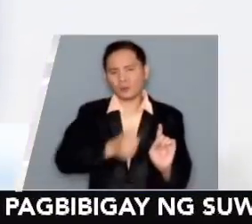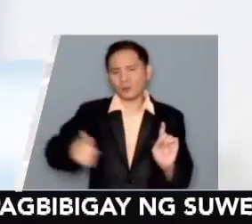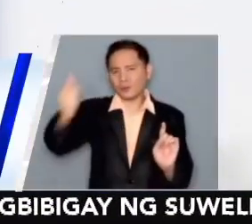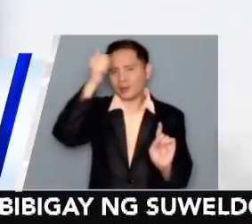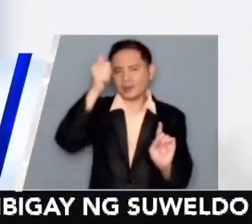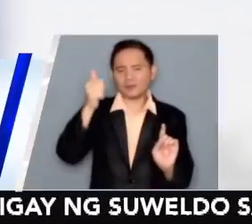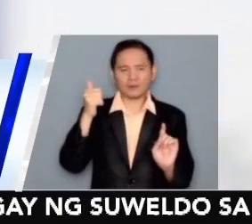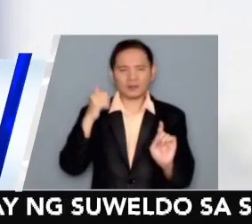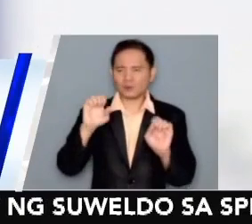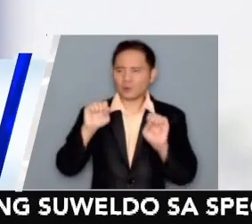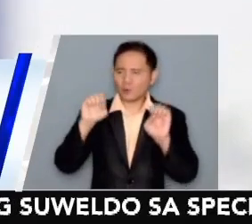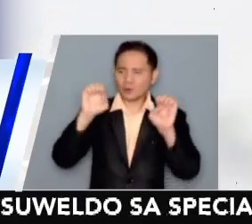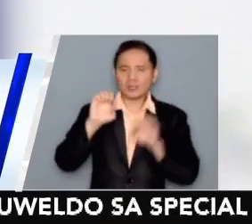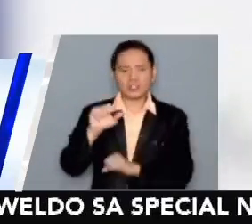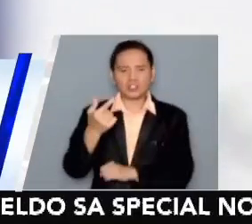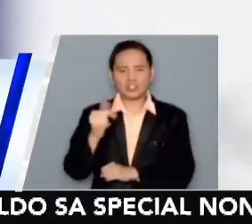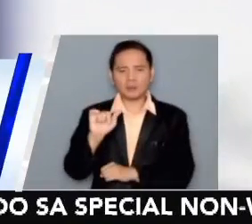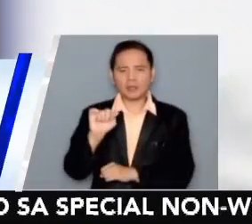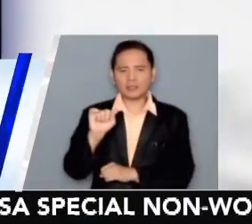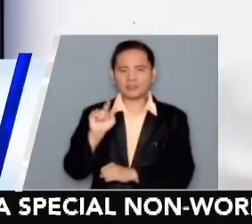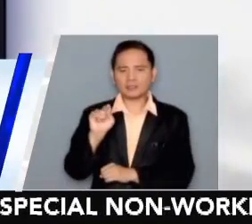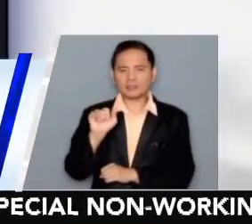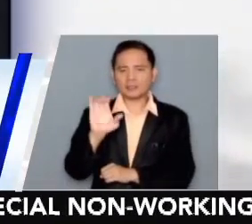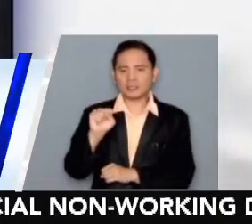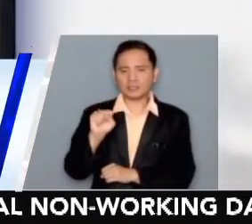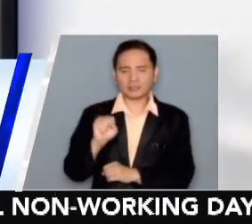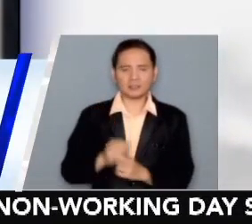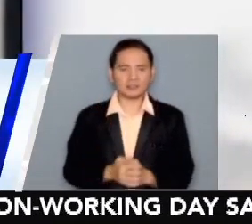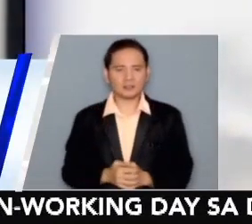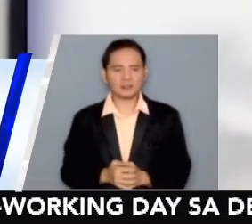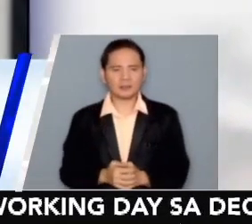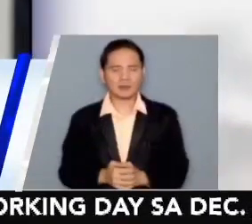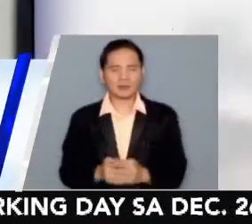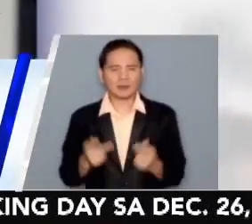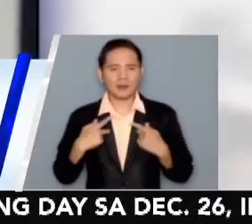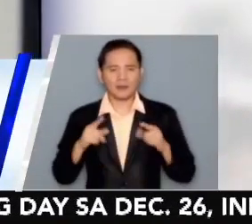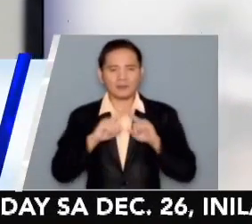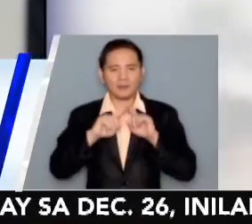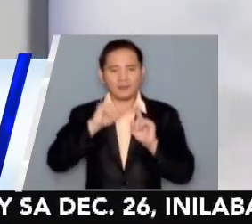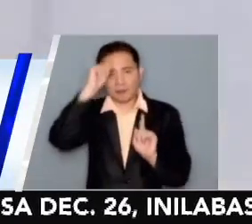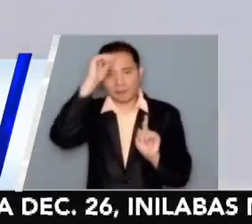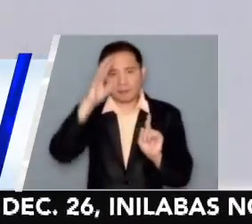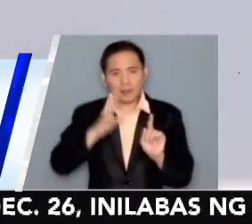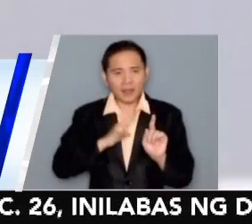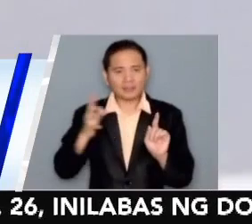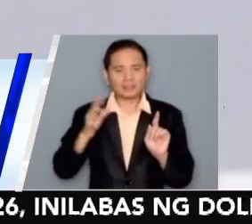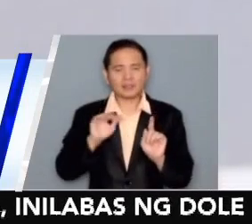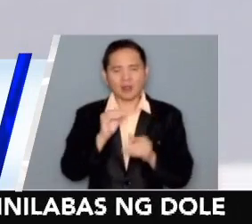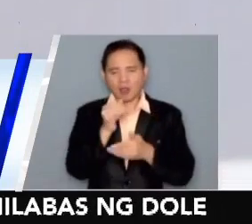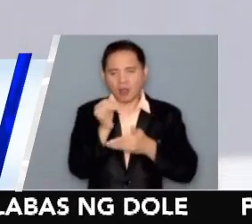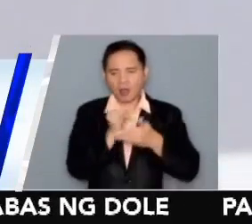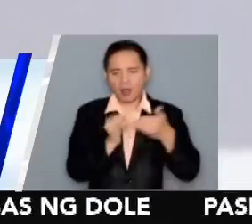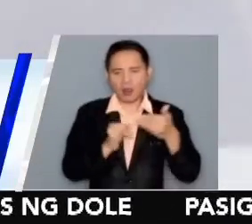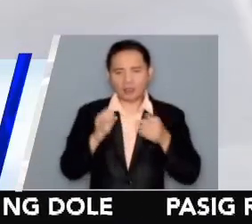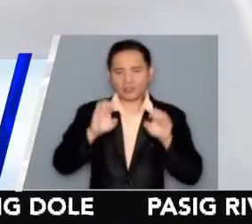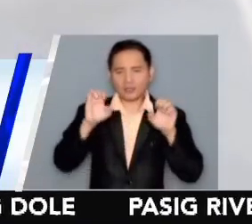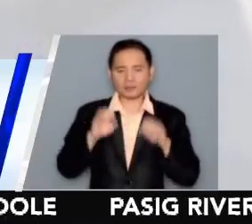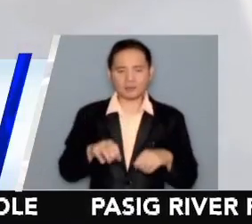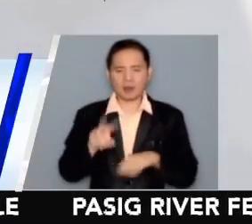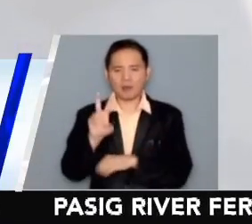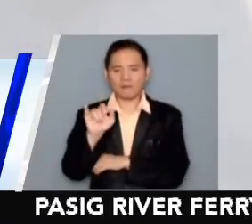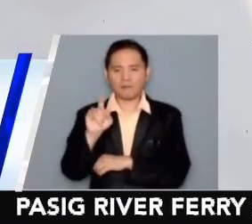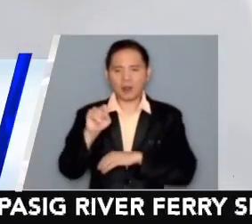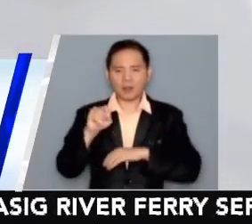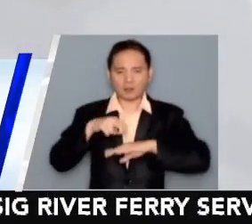lusod ng Maynila na sweep ni yulo ang individual events ng men's artistic gymnastics lumaban siya sa vault Steel Rings floor